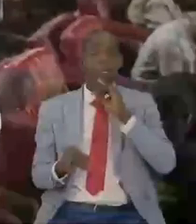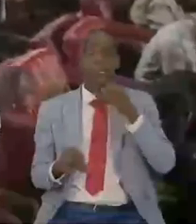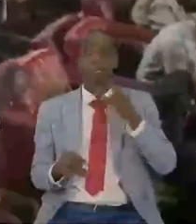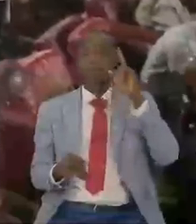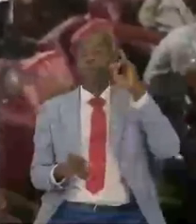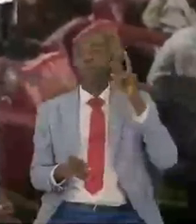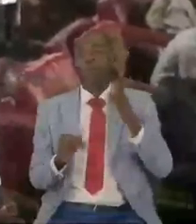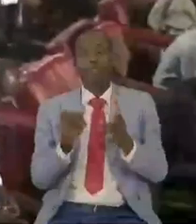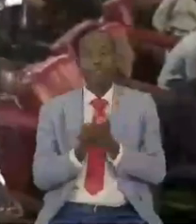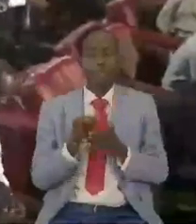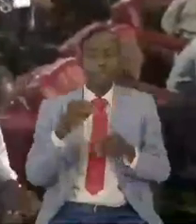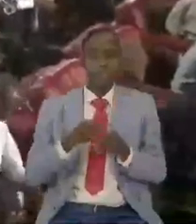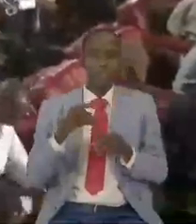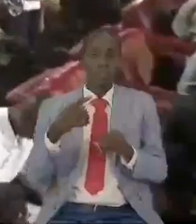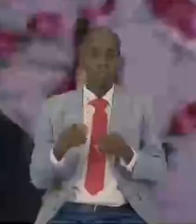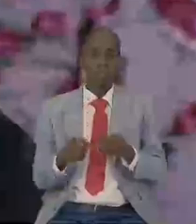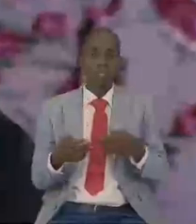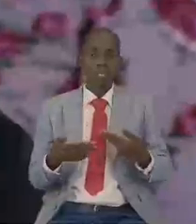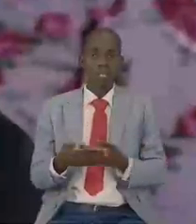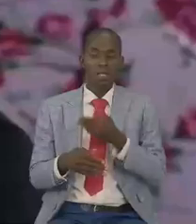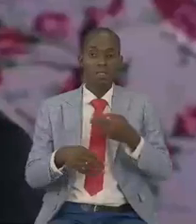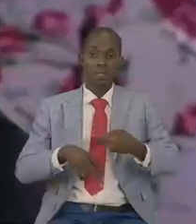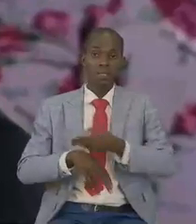C'est l'agneau de Dieu